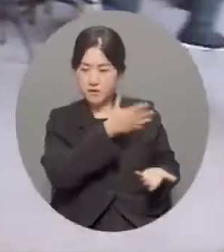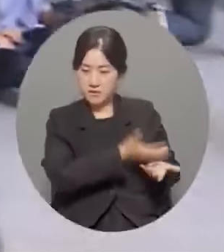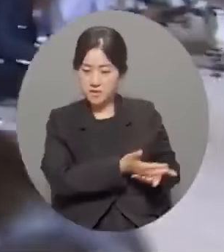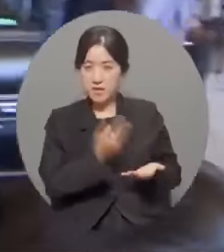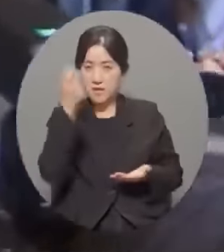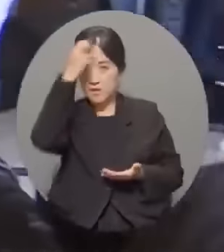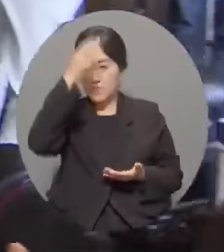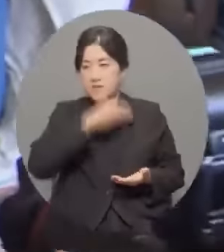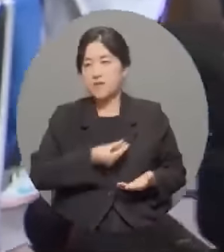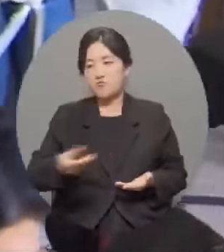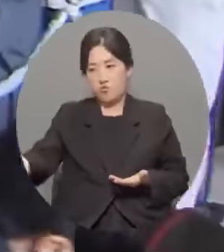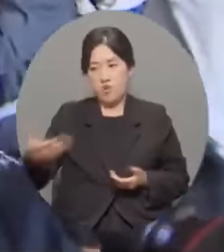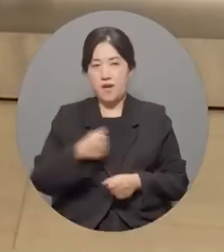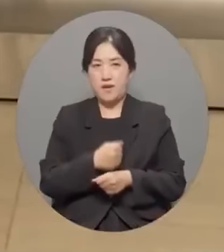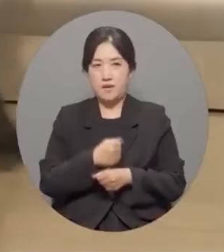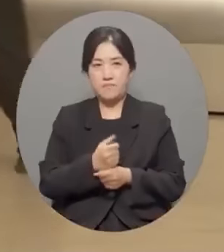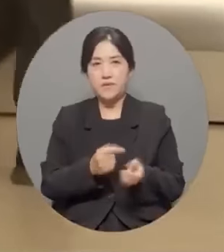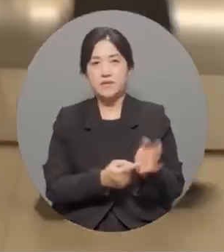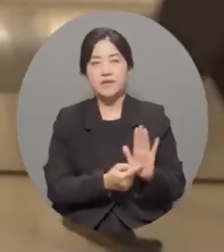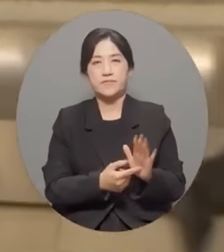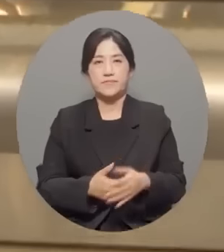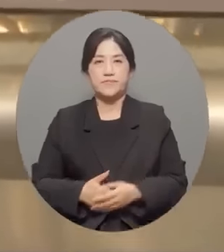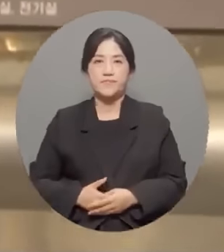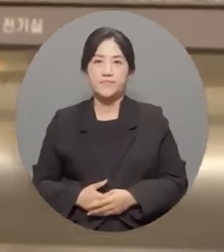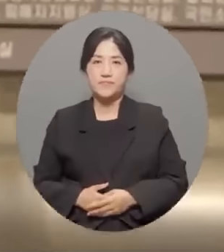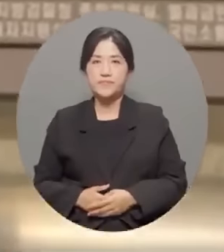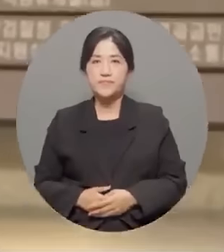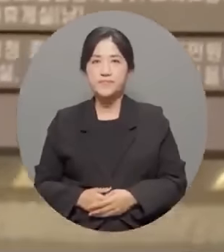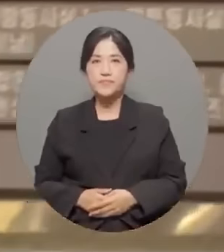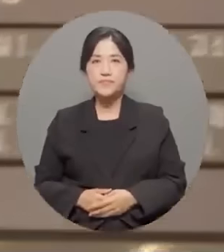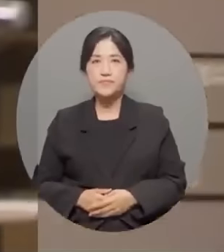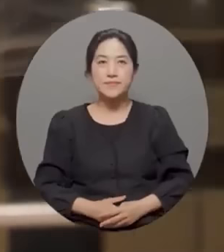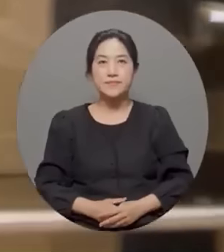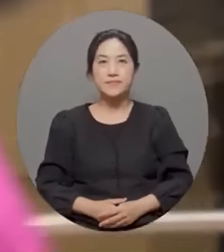모두 제출하겠다고 했습니다. MBC 뉴스 김상훈입니다.